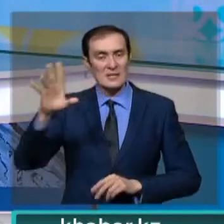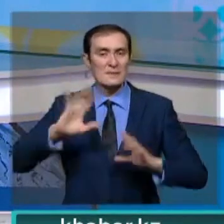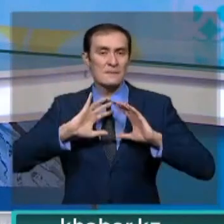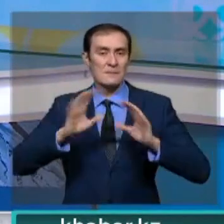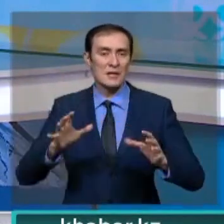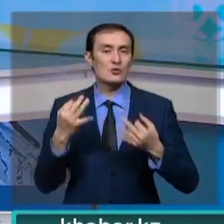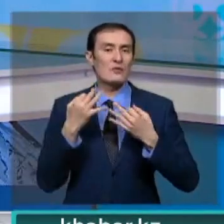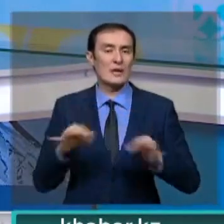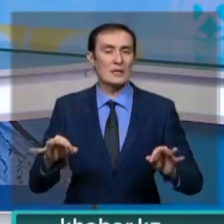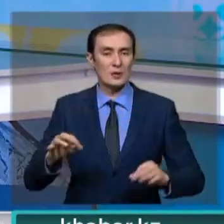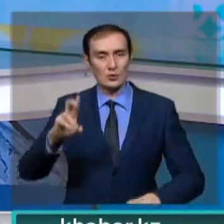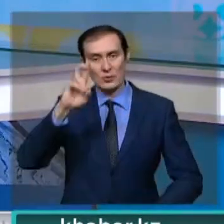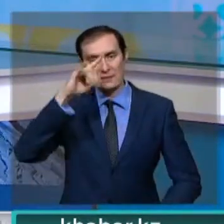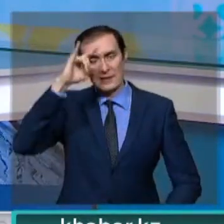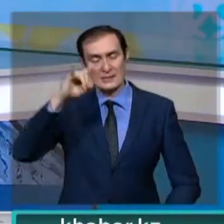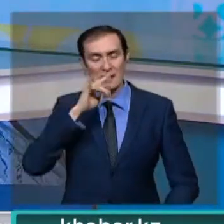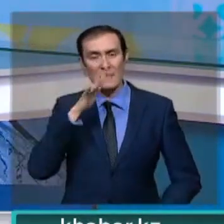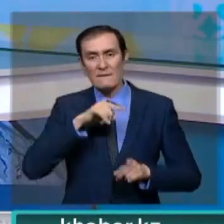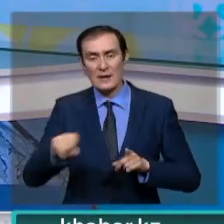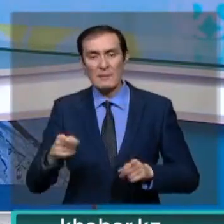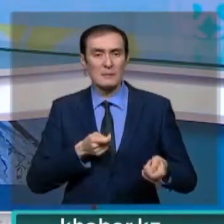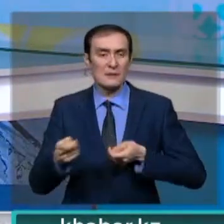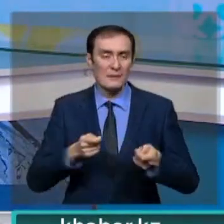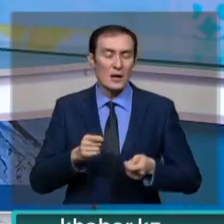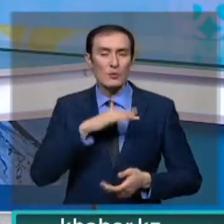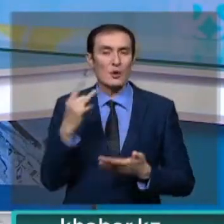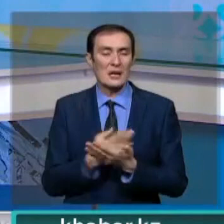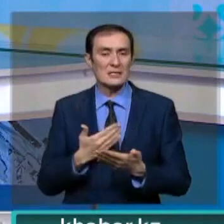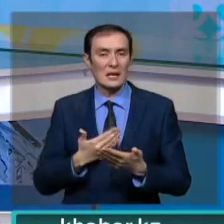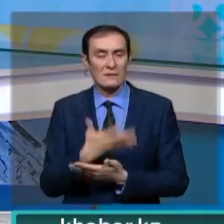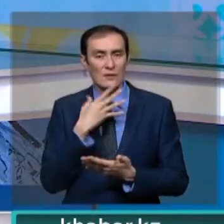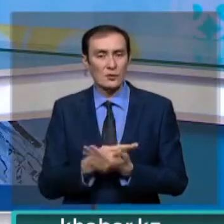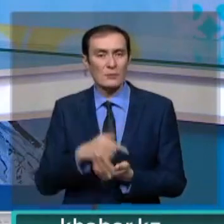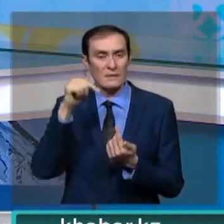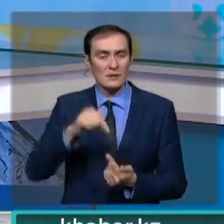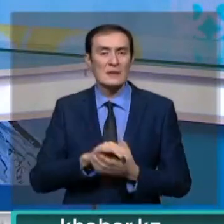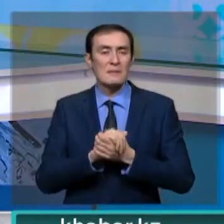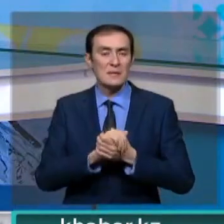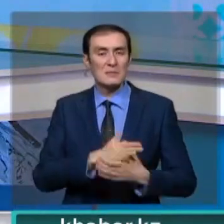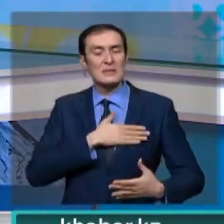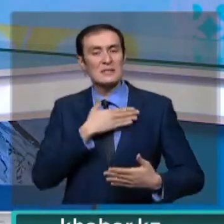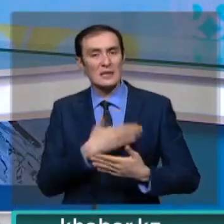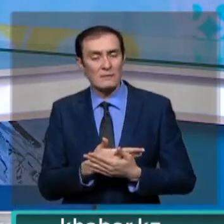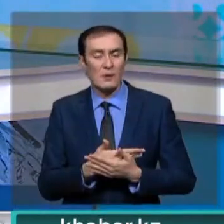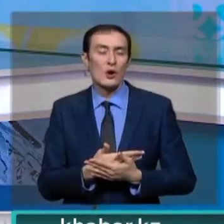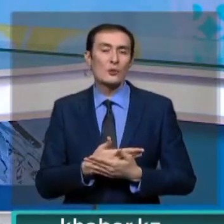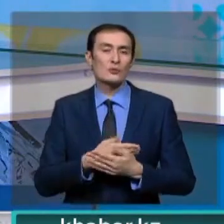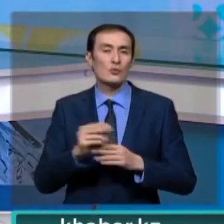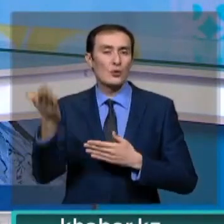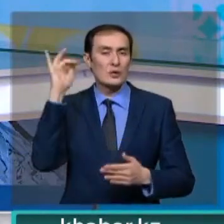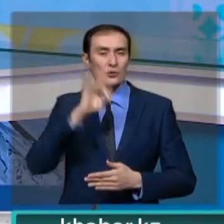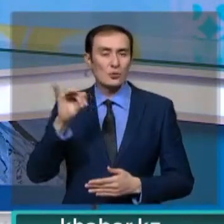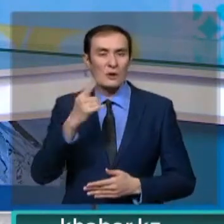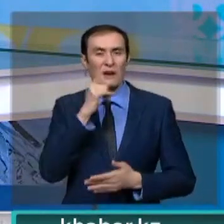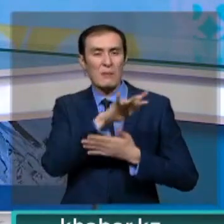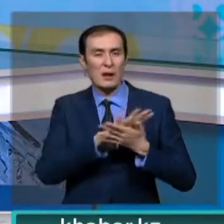соверен и казахстан за время президентства gel base а не раз доказывал свою приверженность мирным инициативам об о мне уроки кровопролитной